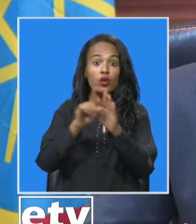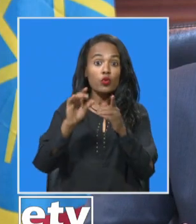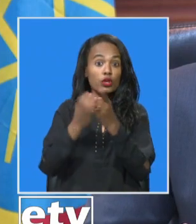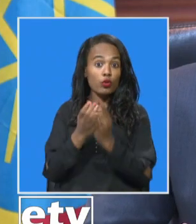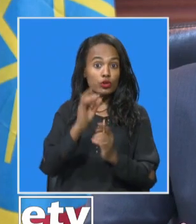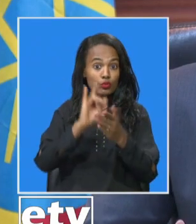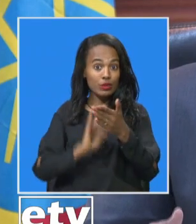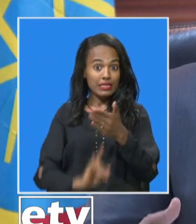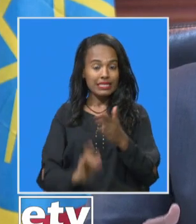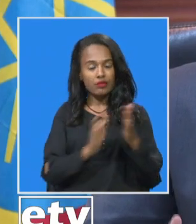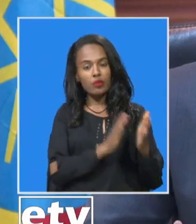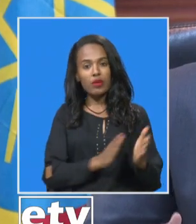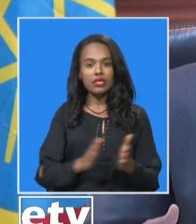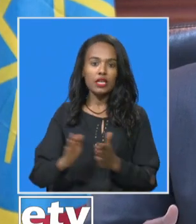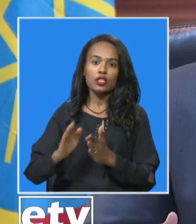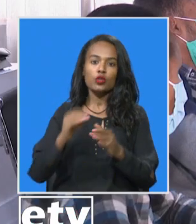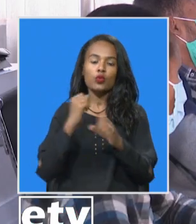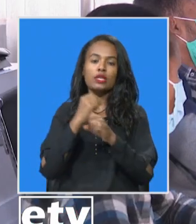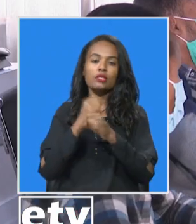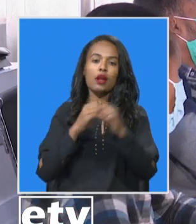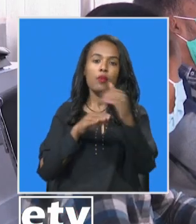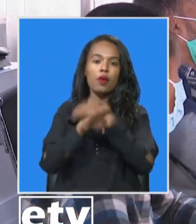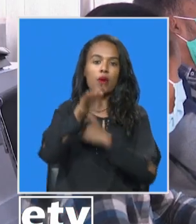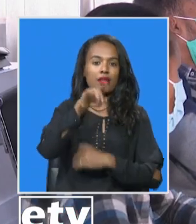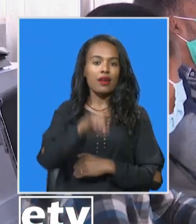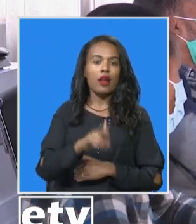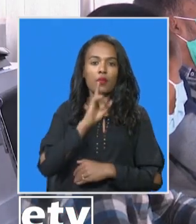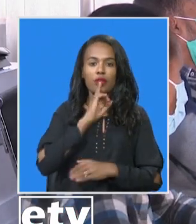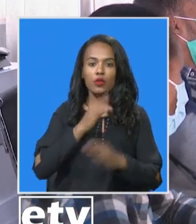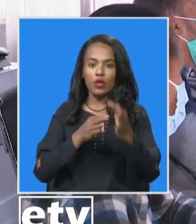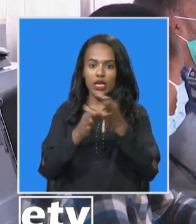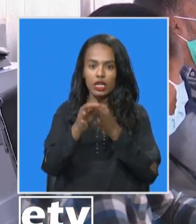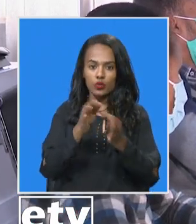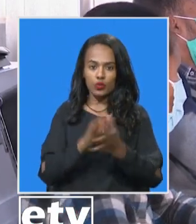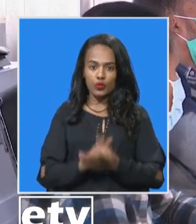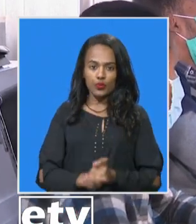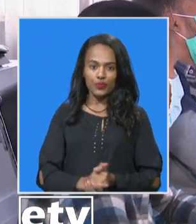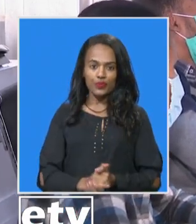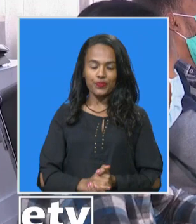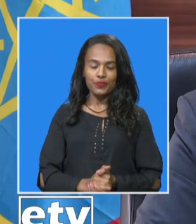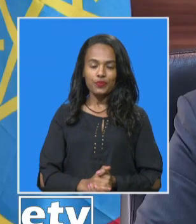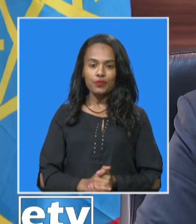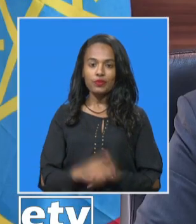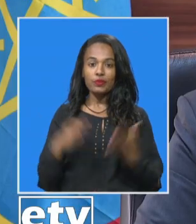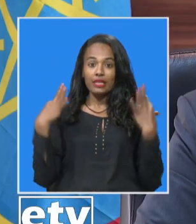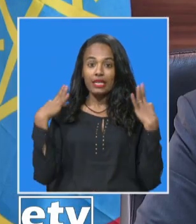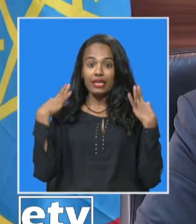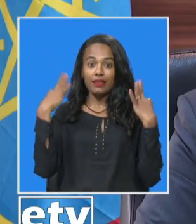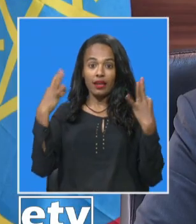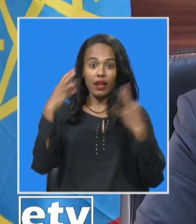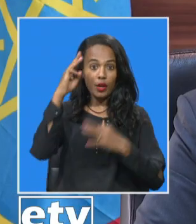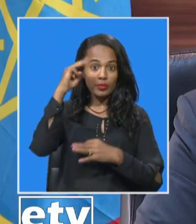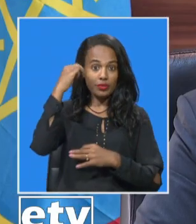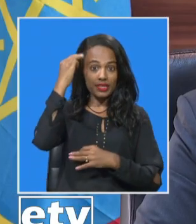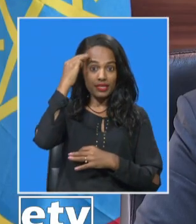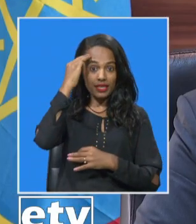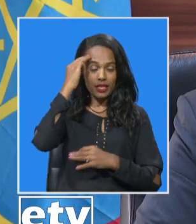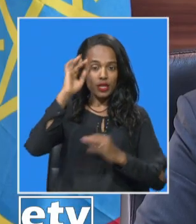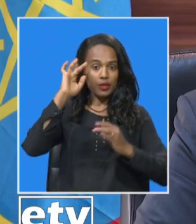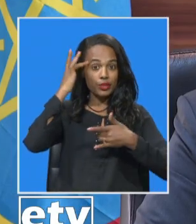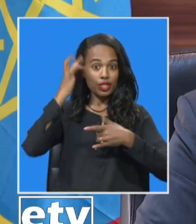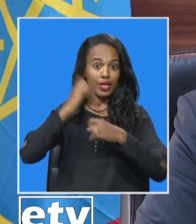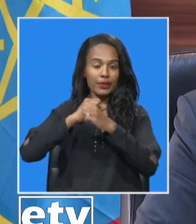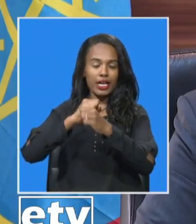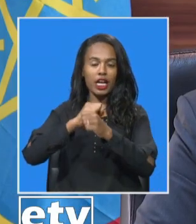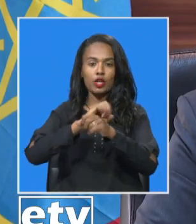ማዕቀፎችን በዝርዝር በማዘጋጀት ወደ ስራ መግባት እንዳለበት ነው የገለጹት። የጤና ሚኒስቴር በሽታን